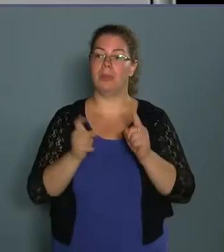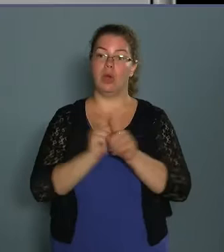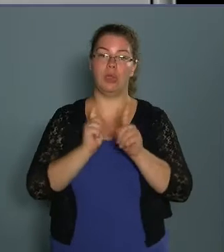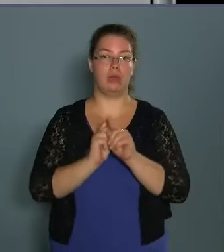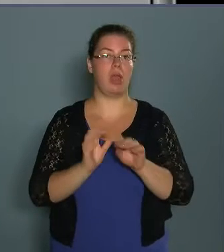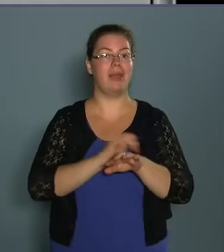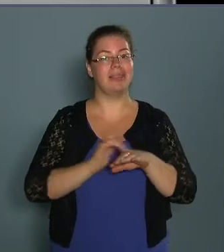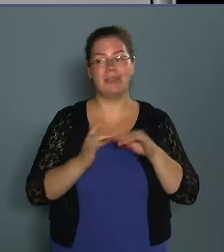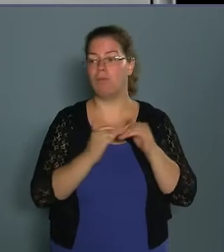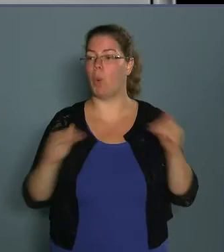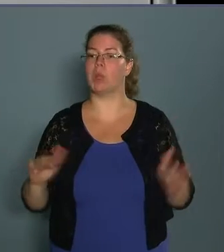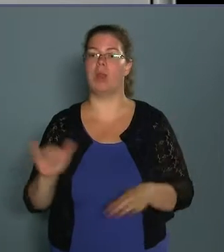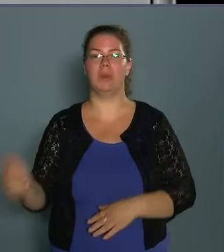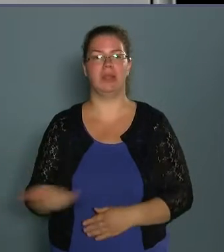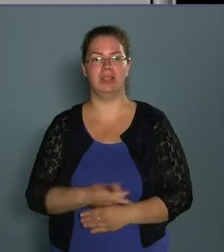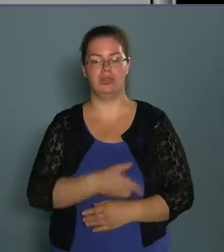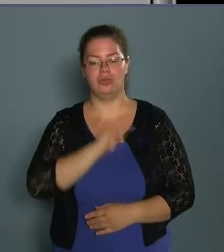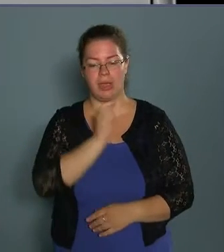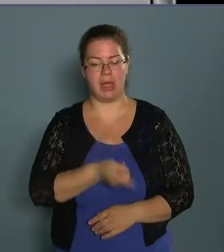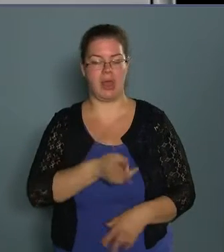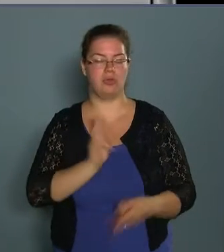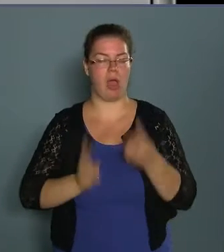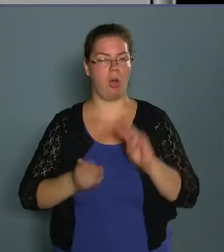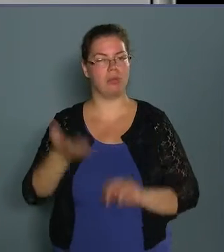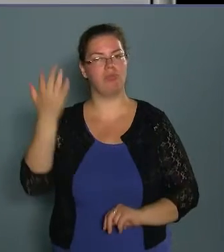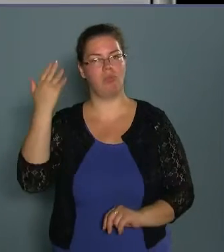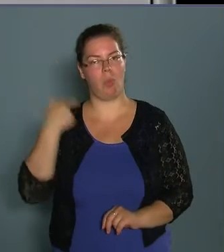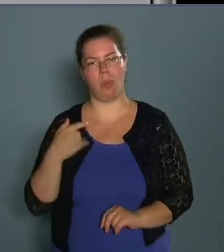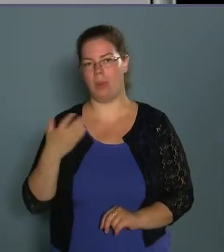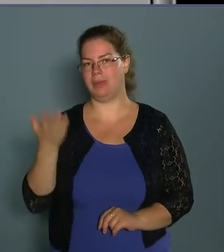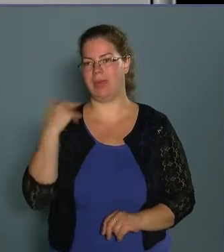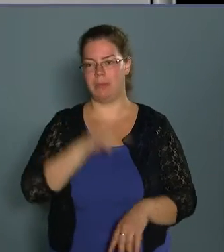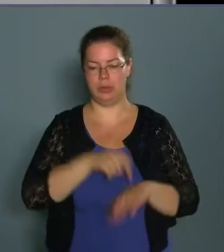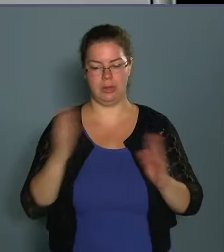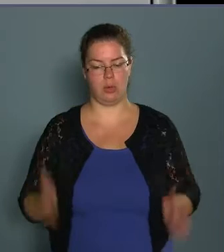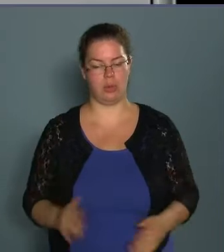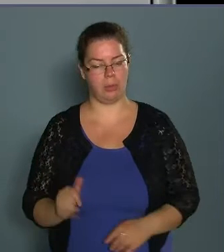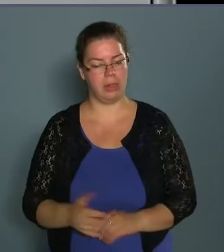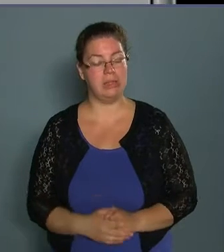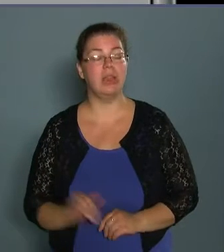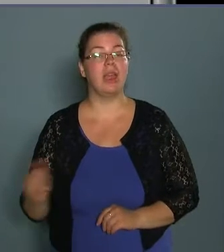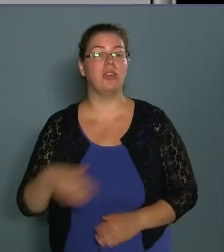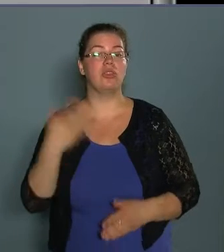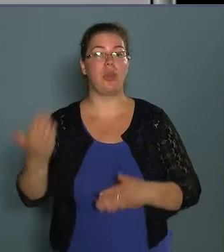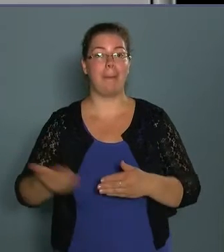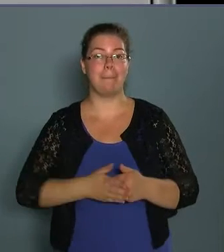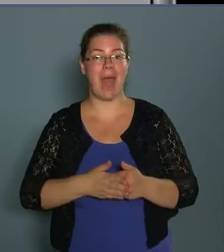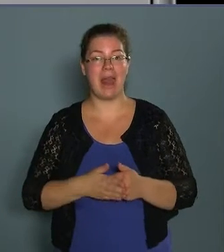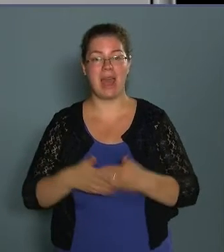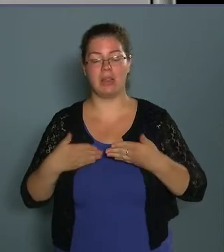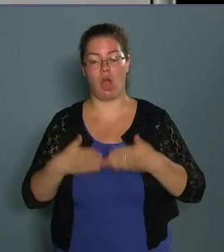ugyanolyan színvonalon és sikeresen, mint ahogy az volt az elmúlt időszakban is. És a mellette